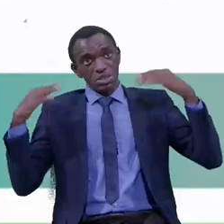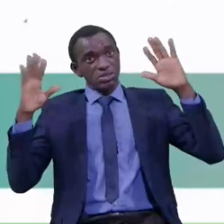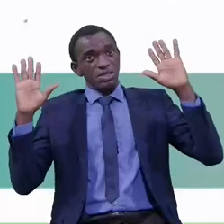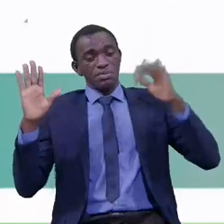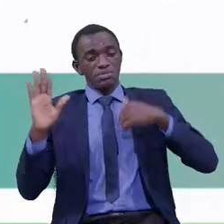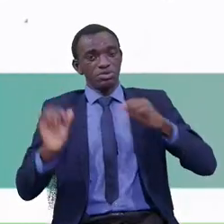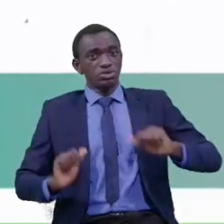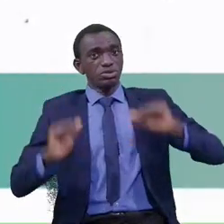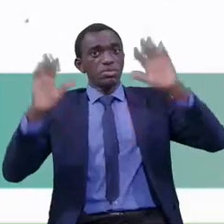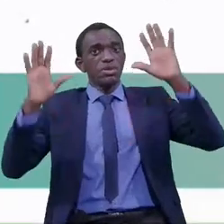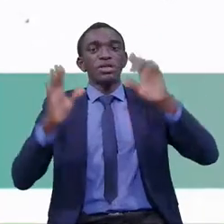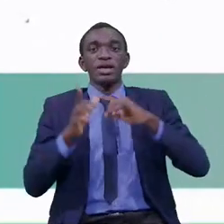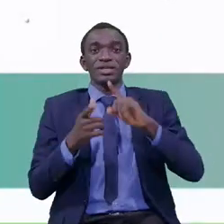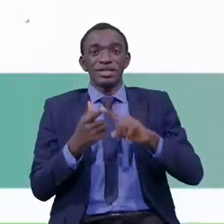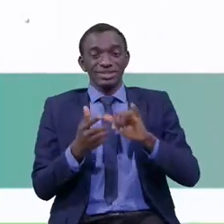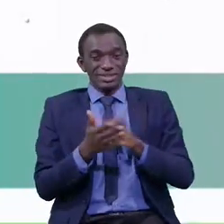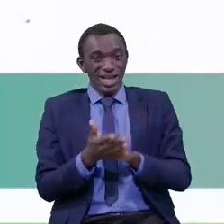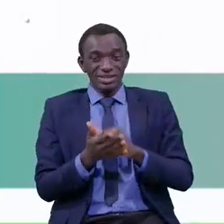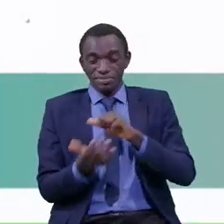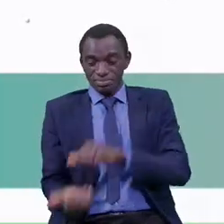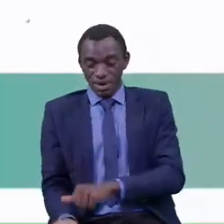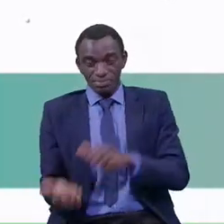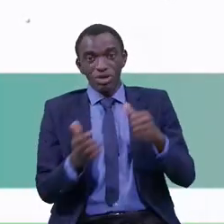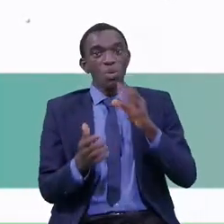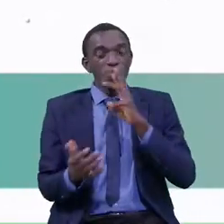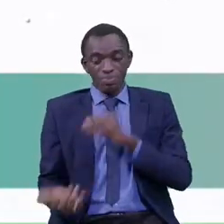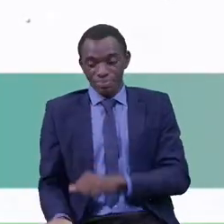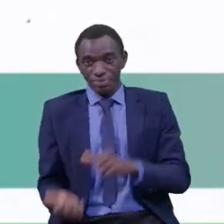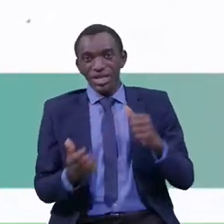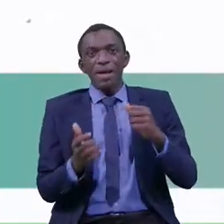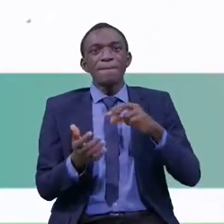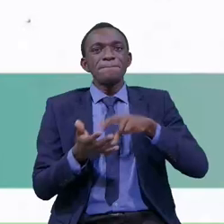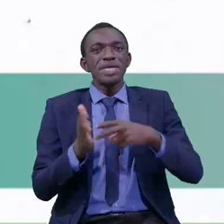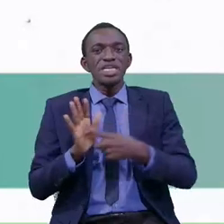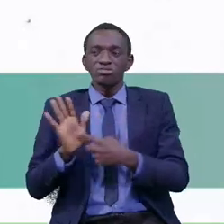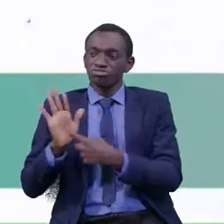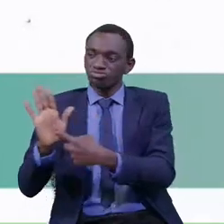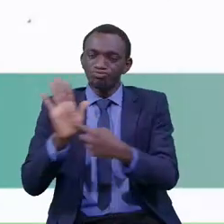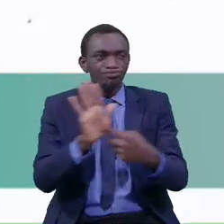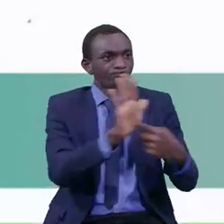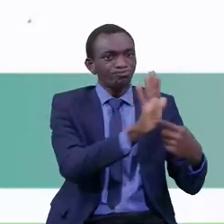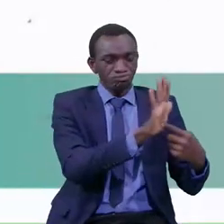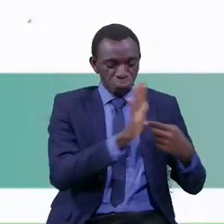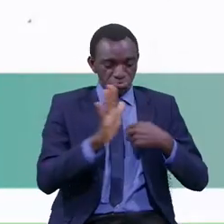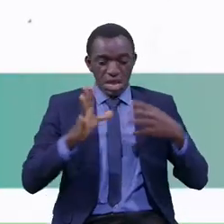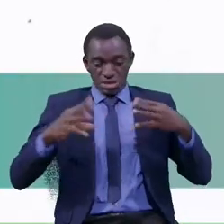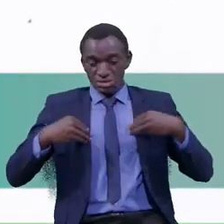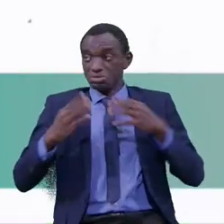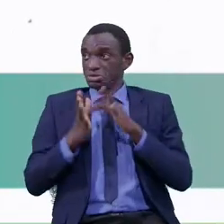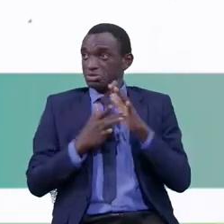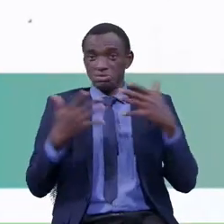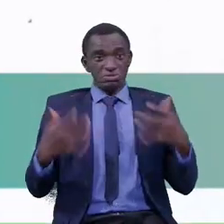Vous vous soumettez. Et ce baptême est un signe, est une évidence que vous vous soumettez